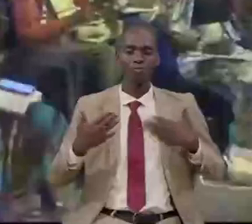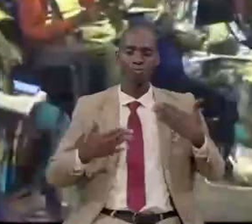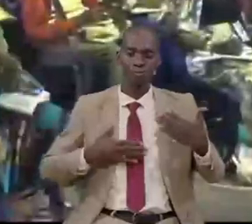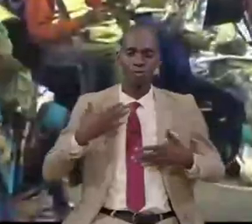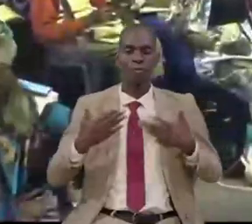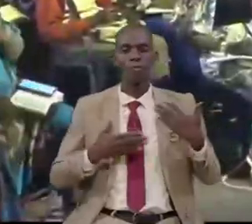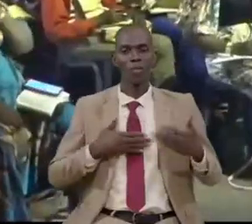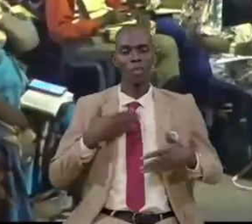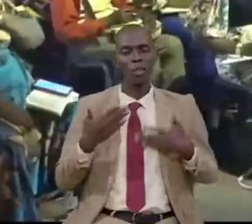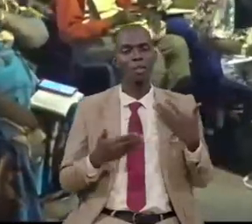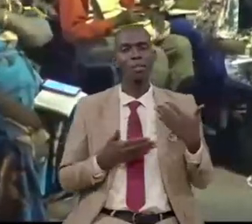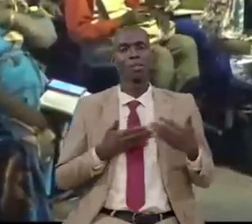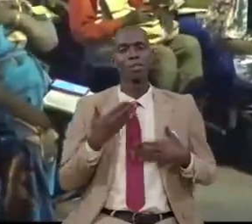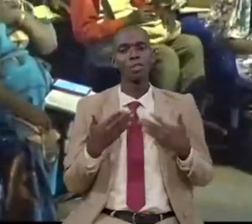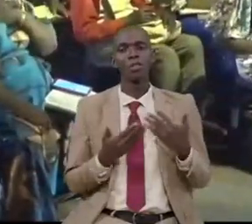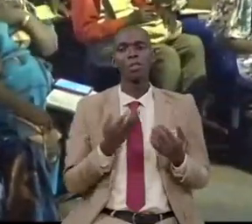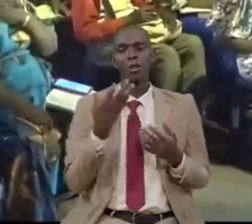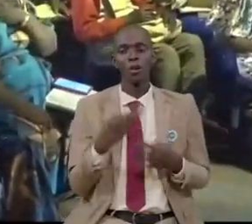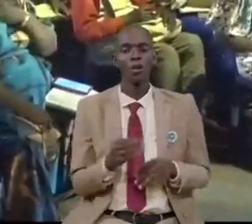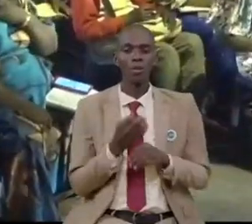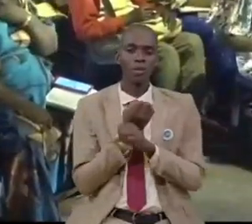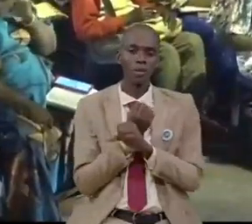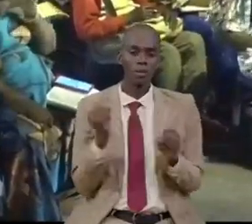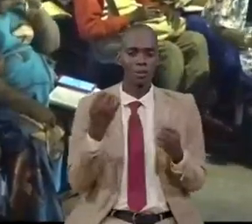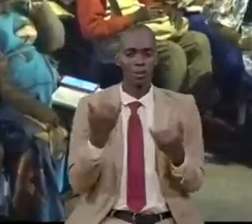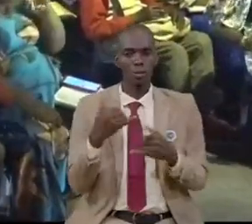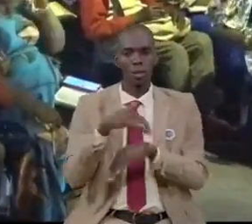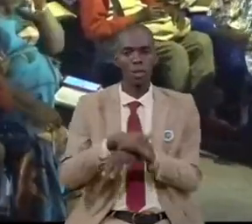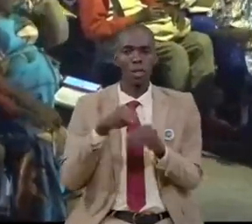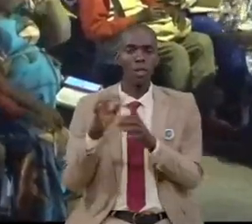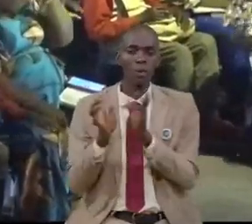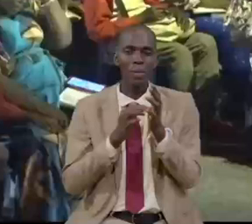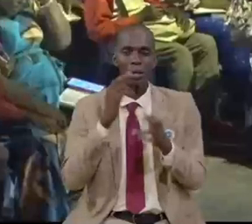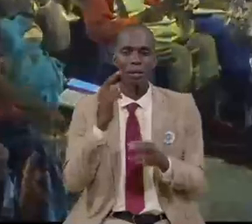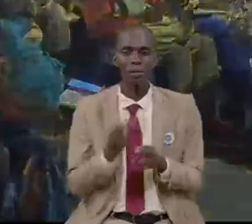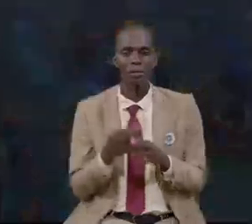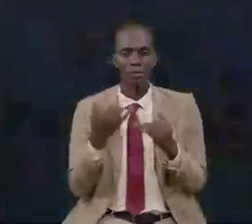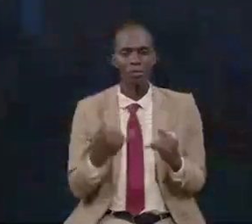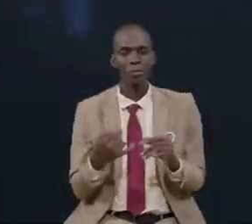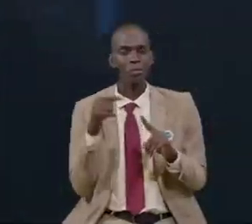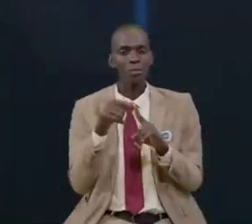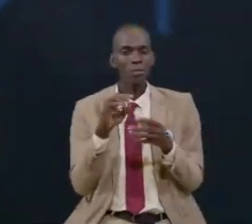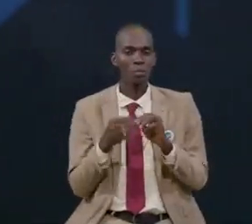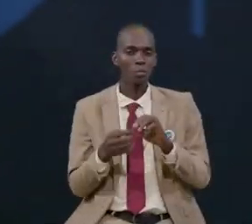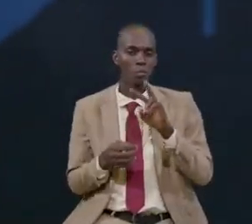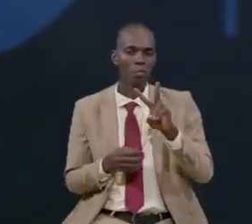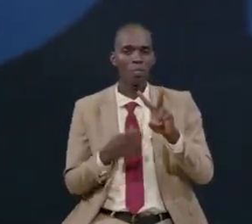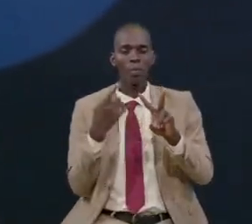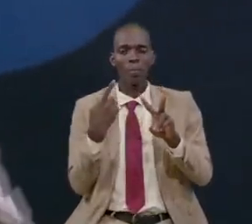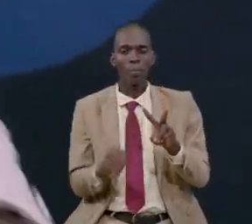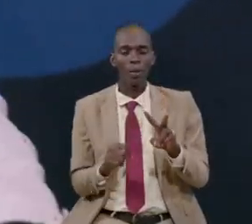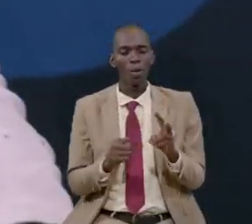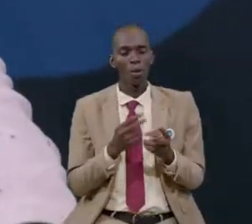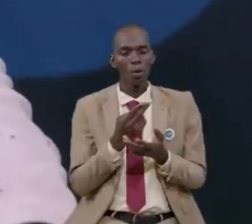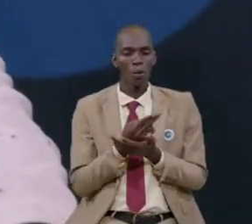la joie, le bonheur, la joie pour le saluer, dans le salut au nom de Jésus. Deuxième partie, nous allons